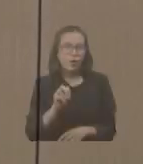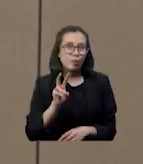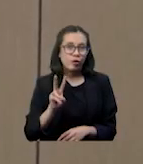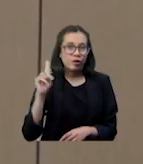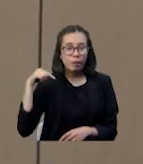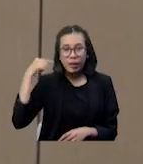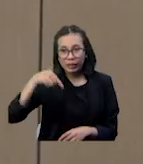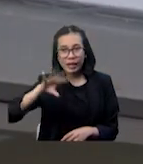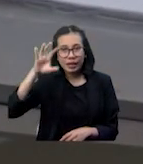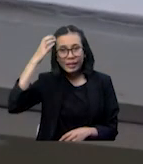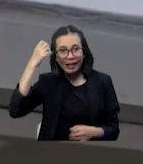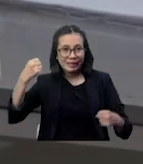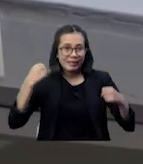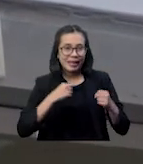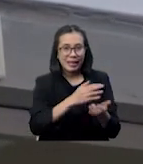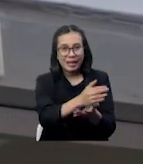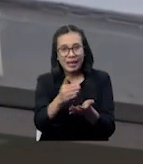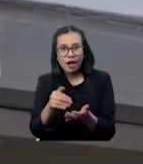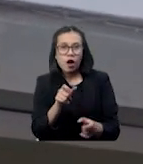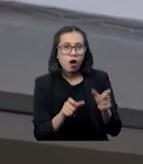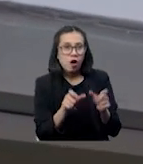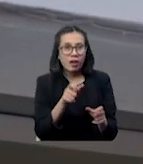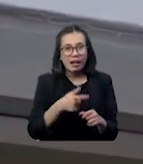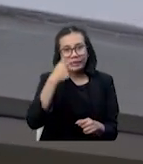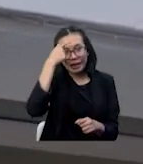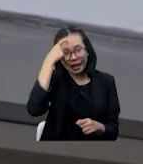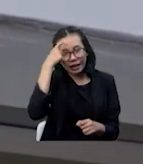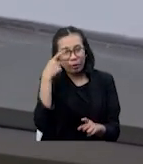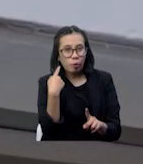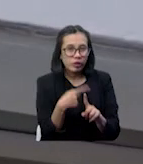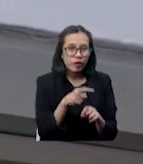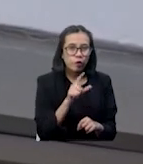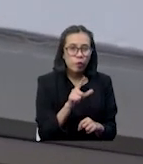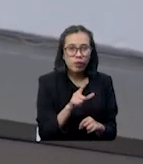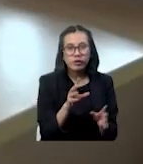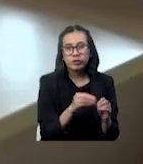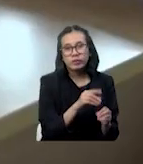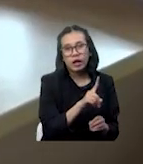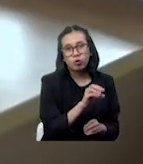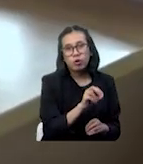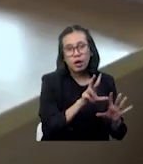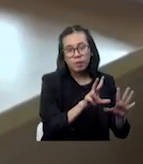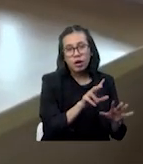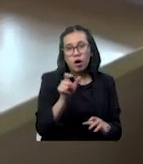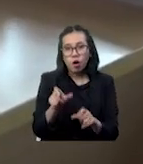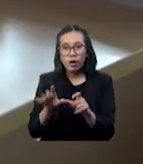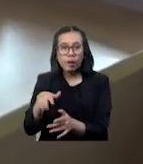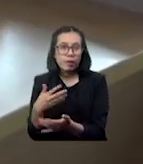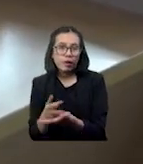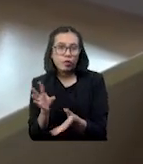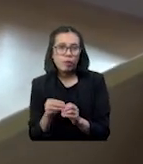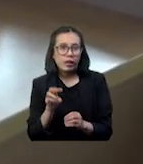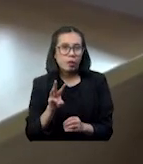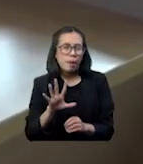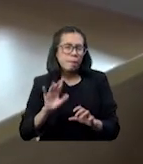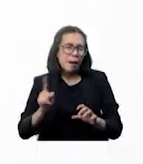2022, Dinkes Jabar mencatat ada 189 kasus positif. 35 diantaranya meninggal, terbanyak di Kabupaten